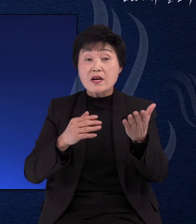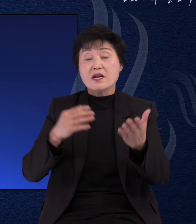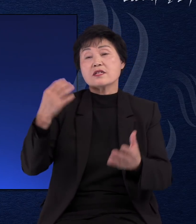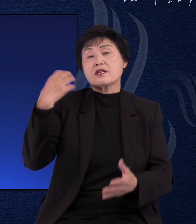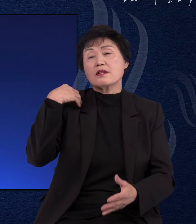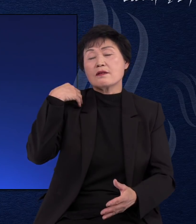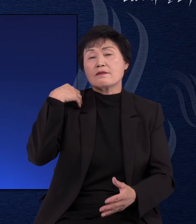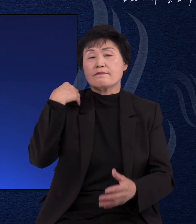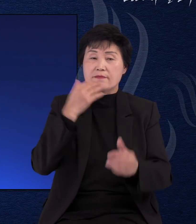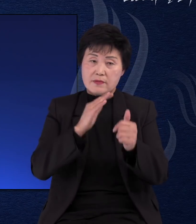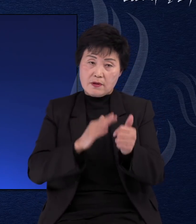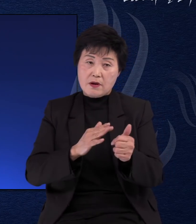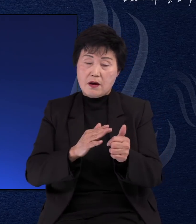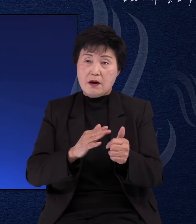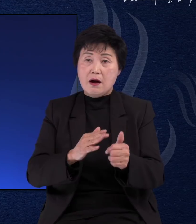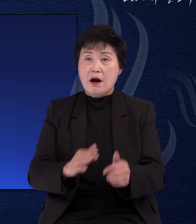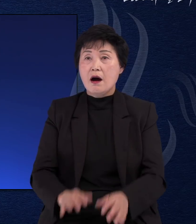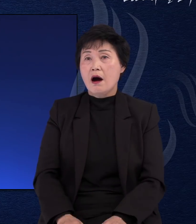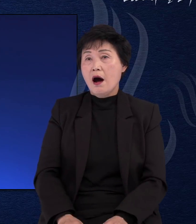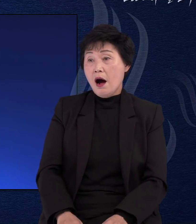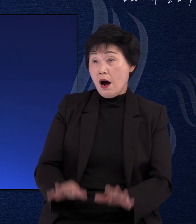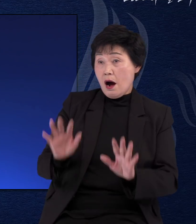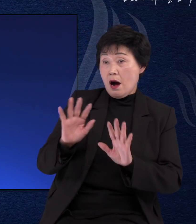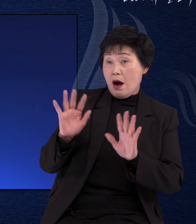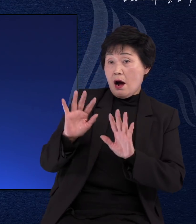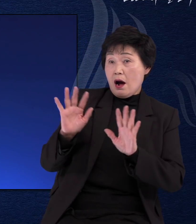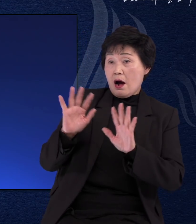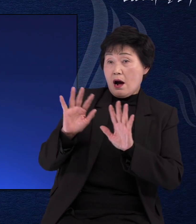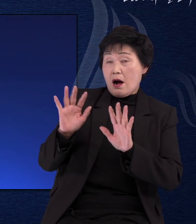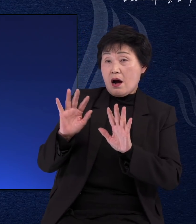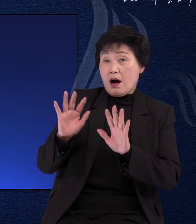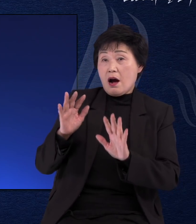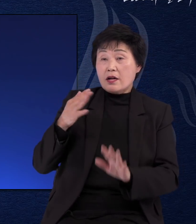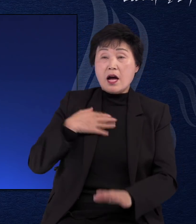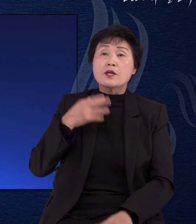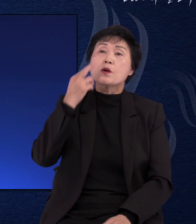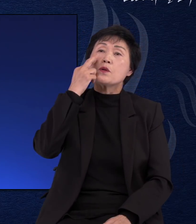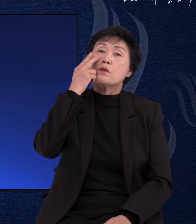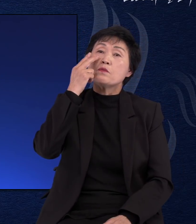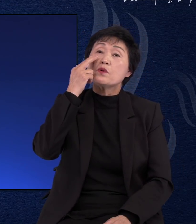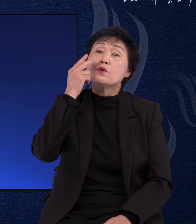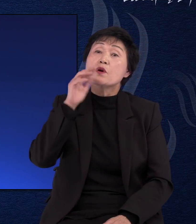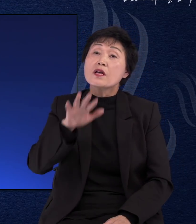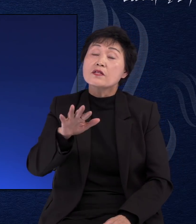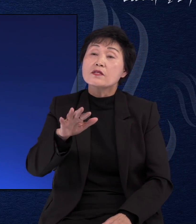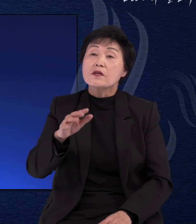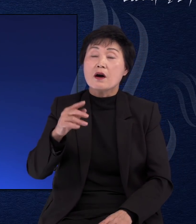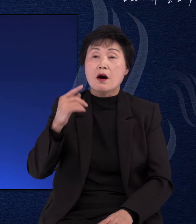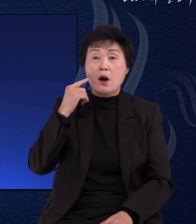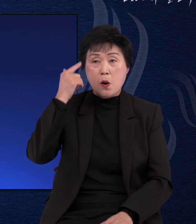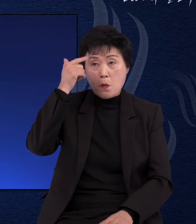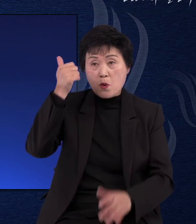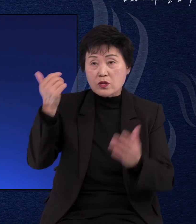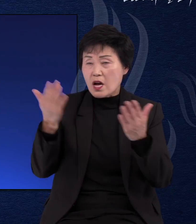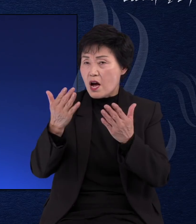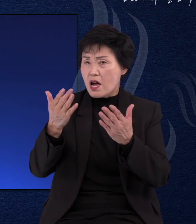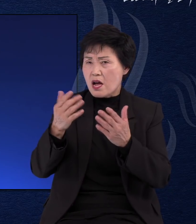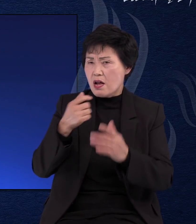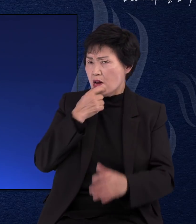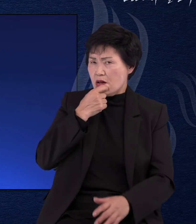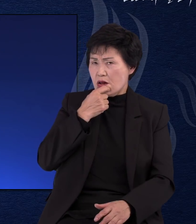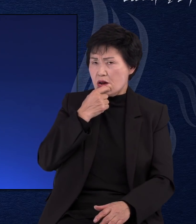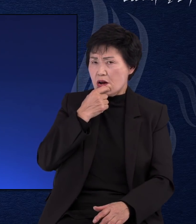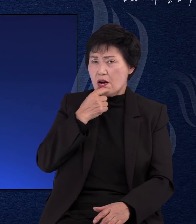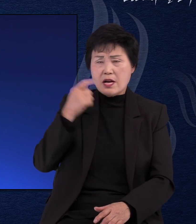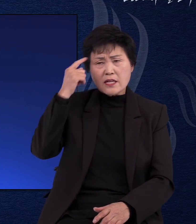그 순간에 손사래를 치면서 목사님, 저는 미국에서 목회할 생각 한 번도 안 했고요, 더더욱 달라스에서는 목회할 생각 한 번도